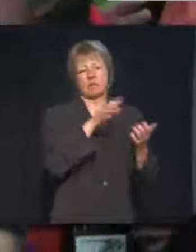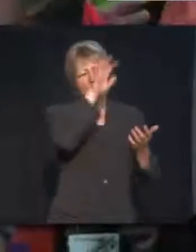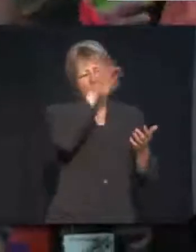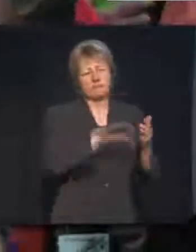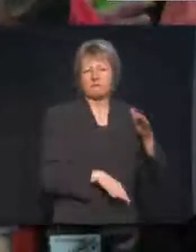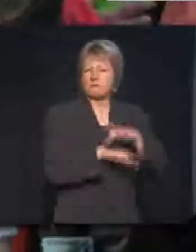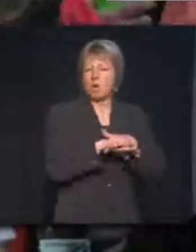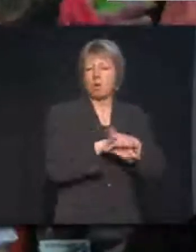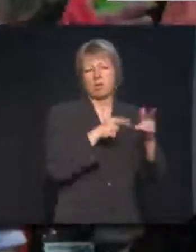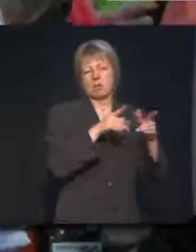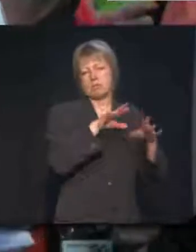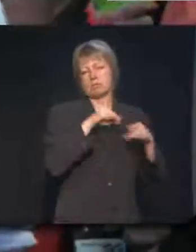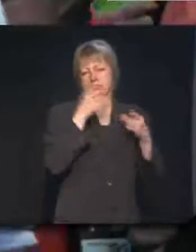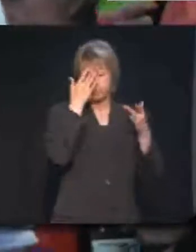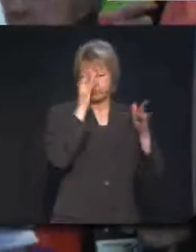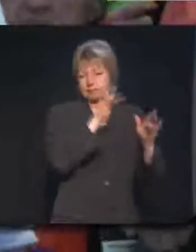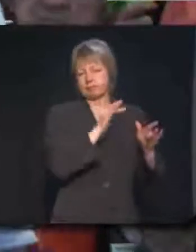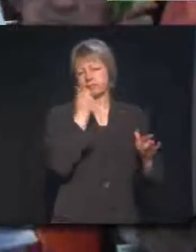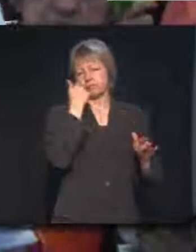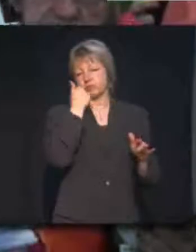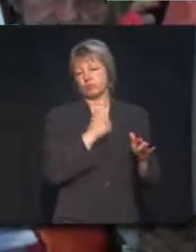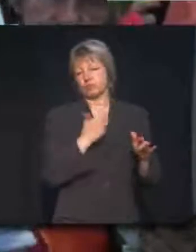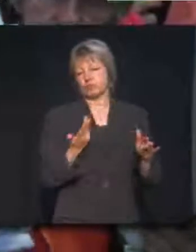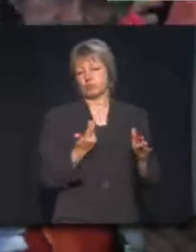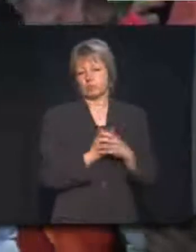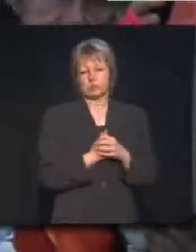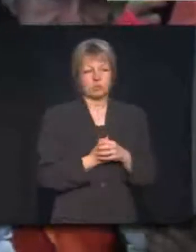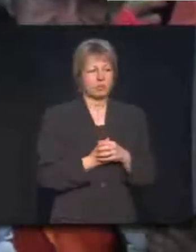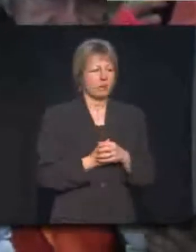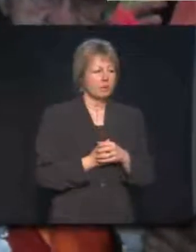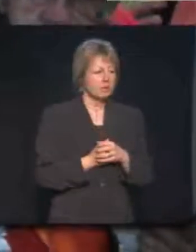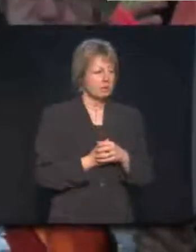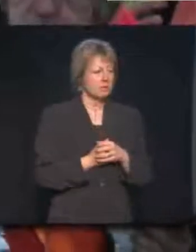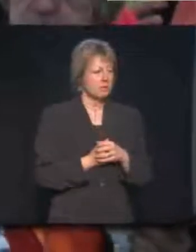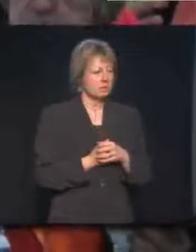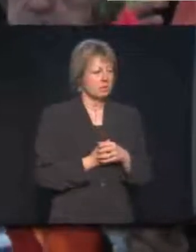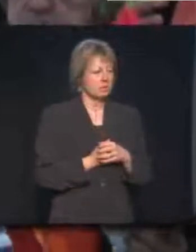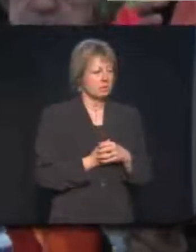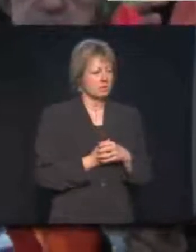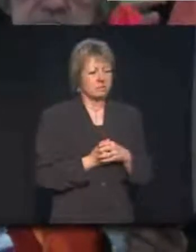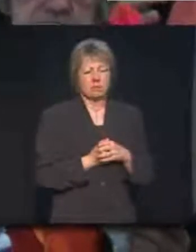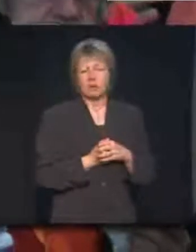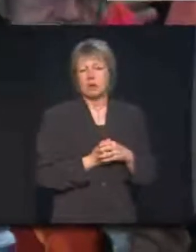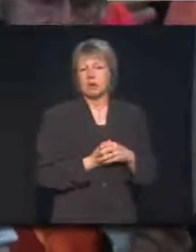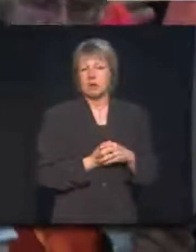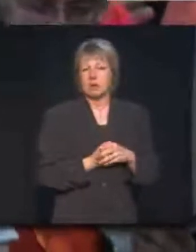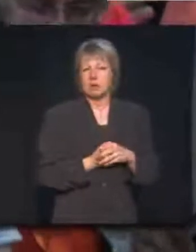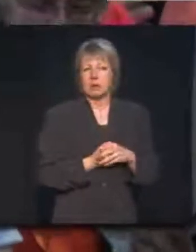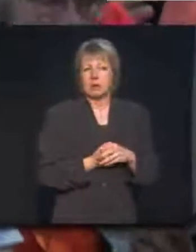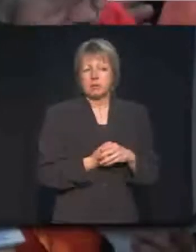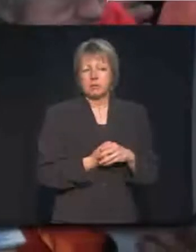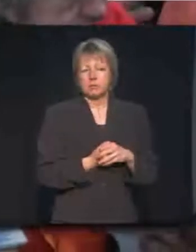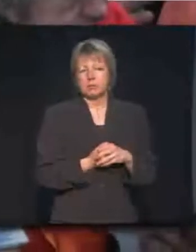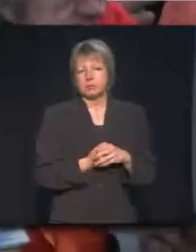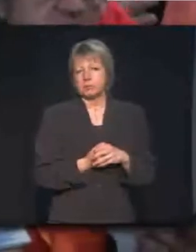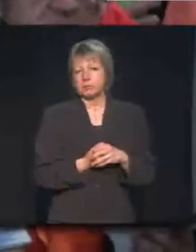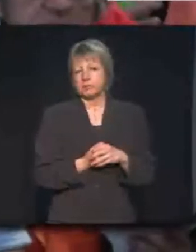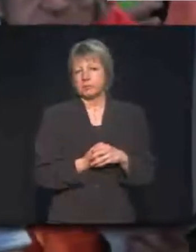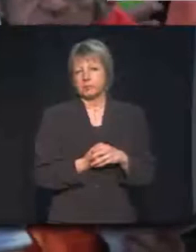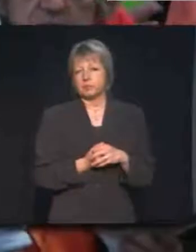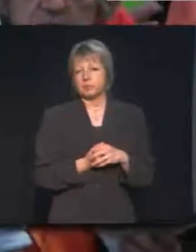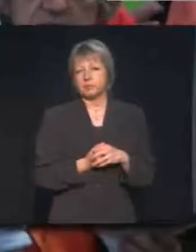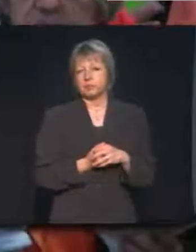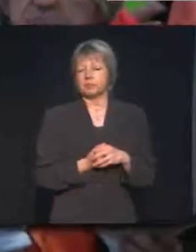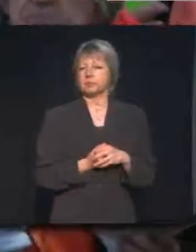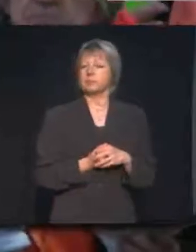zu den Einwänden was den SM an betrifft wir müssen uns da klar positionieren wir müssen uns auch dafür positionieren dass wir